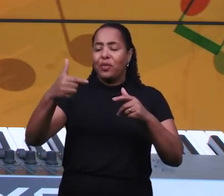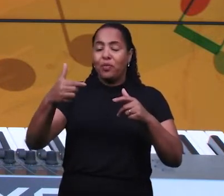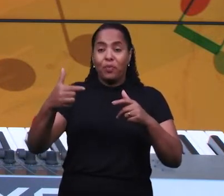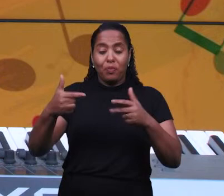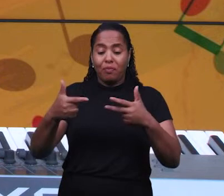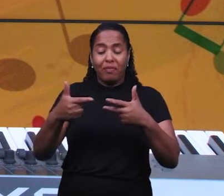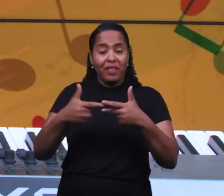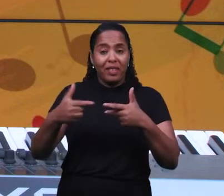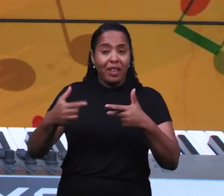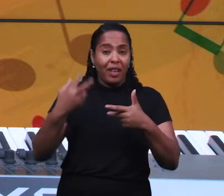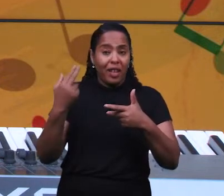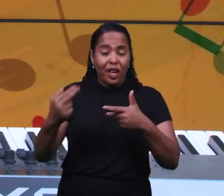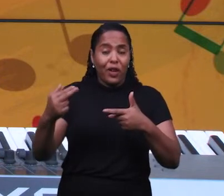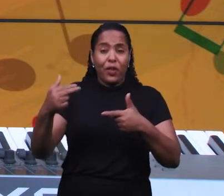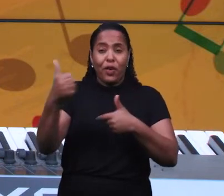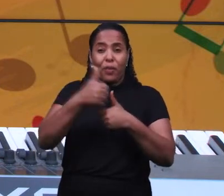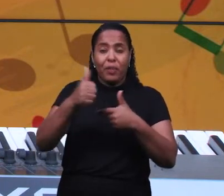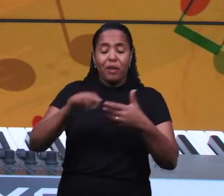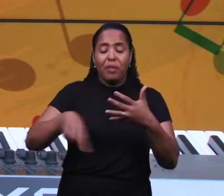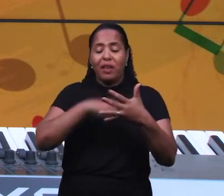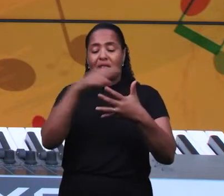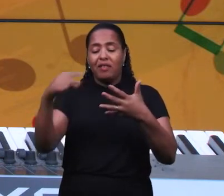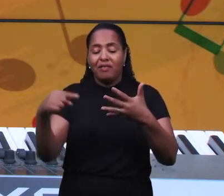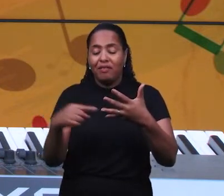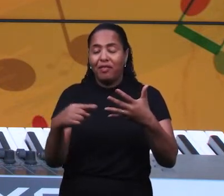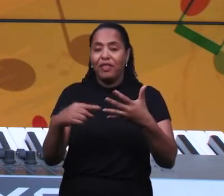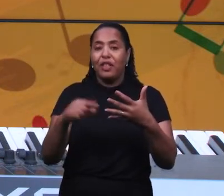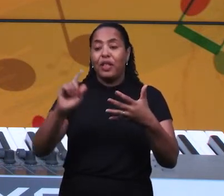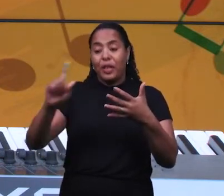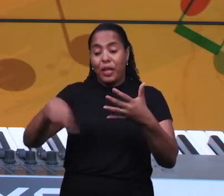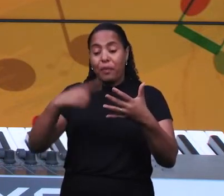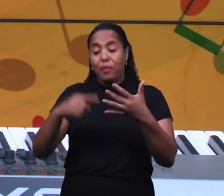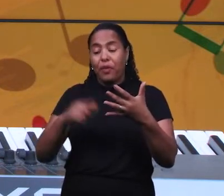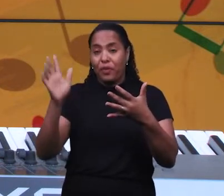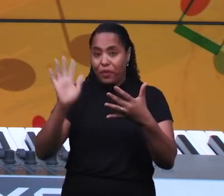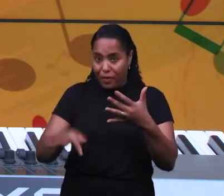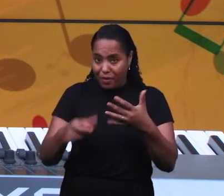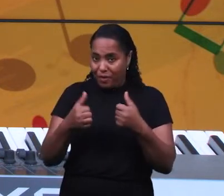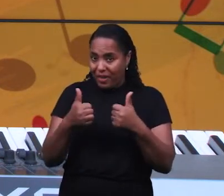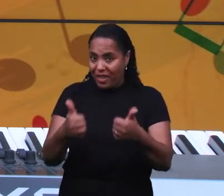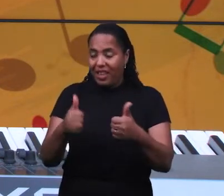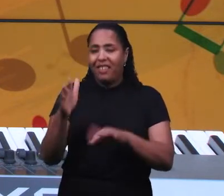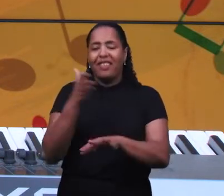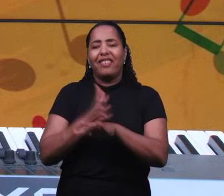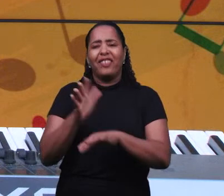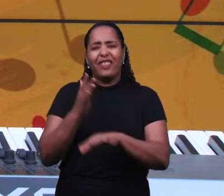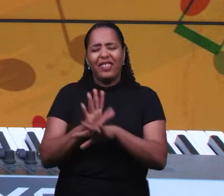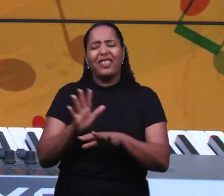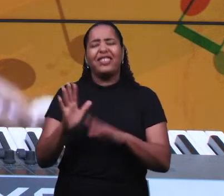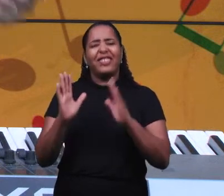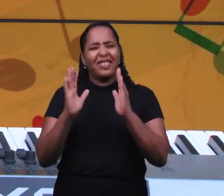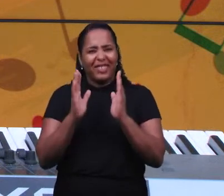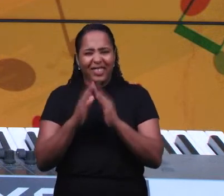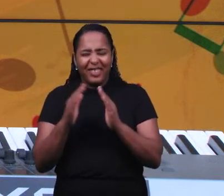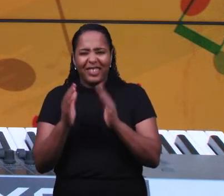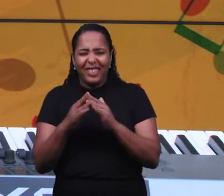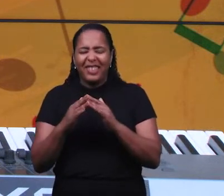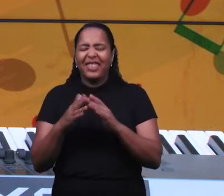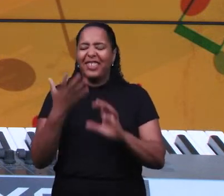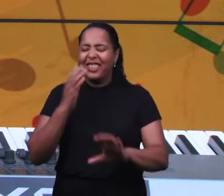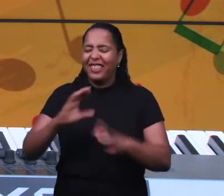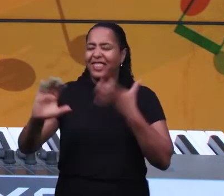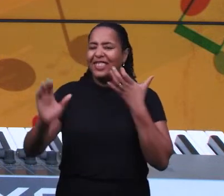chœur, la première, la deuxième comme la première. Vous faites le chœur et après faites la fin, d'accord? Nous allons nous entraîner, jouer